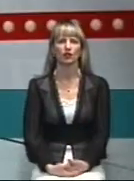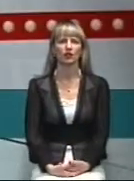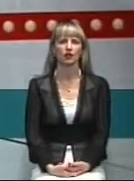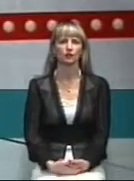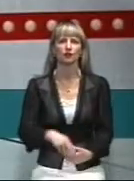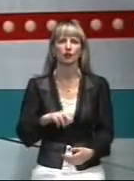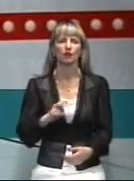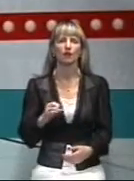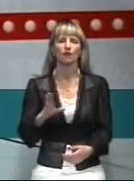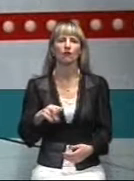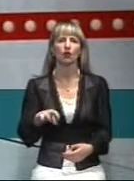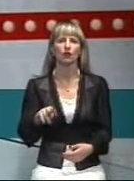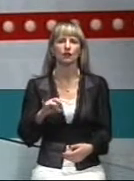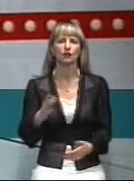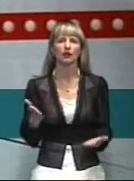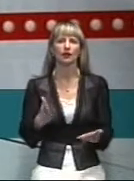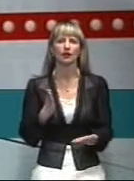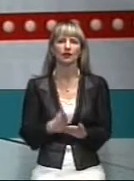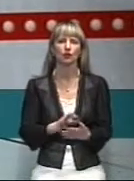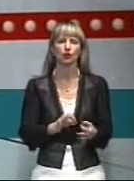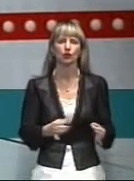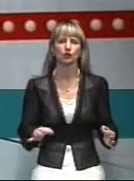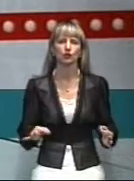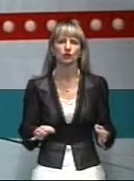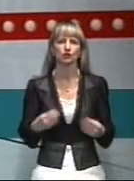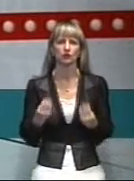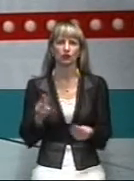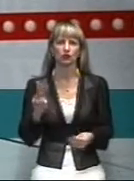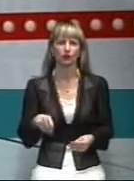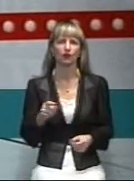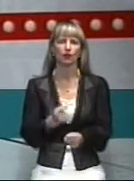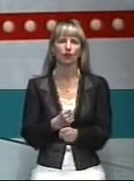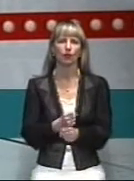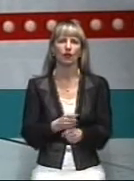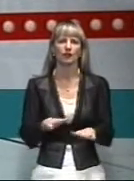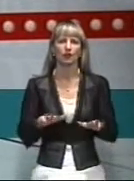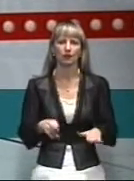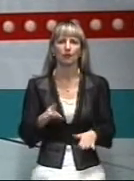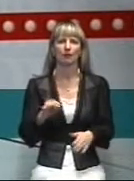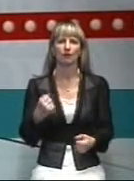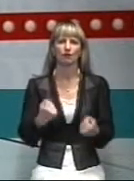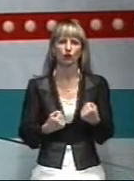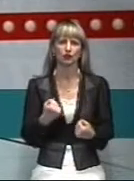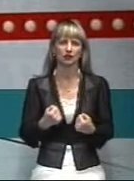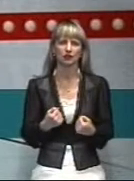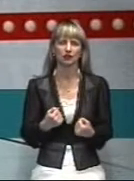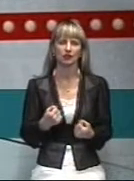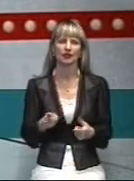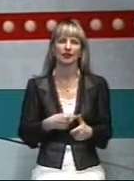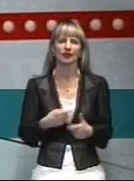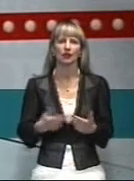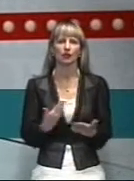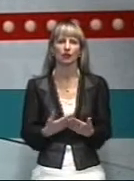арештований. Пане Володимир, а як саме відбувається процедура накладання штрафу? Вона робиться на місці при водії? Чи, наприклад,